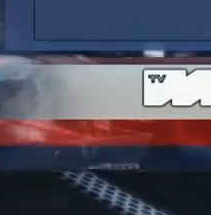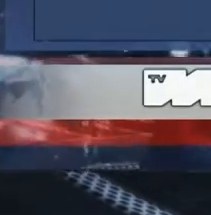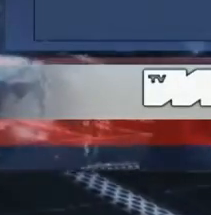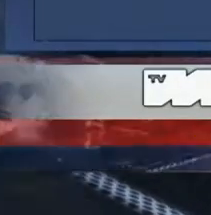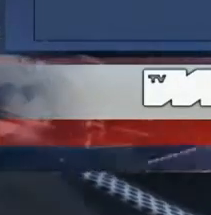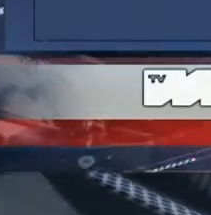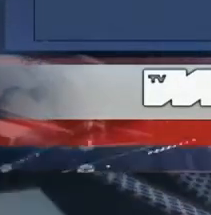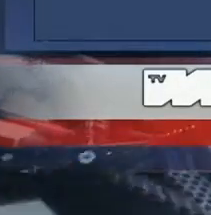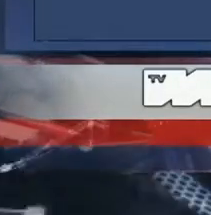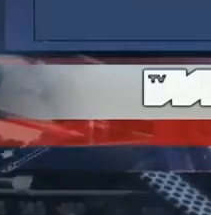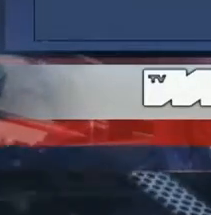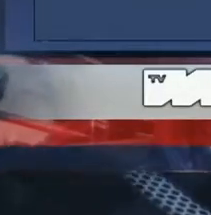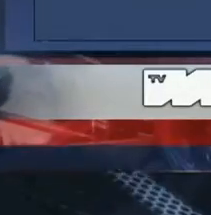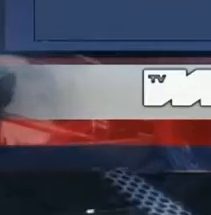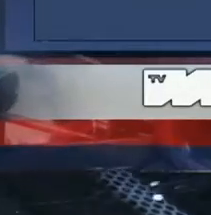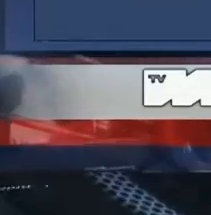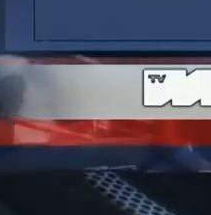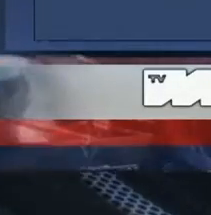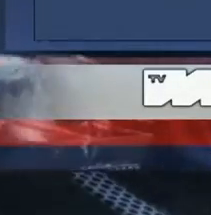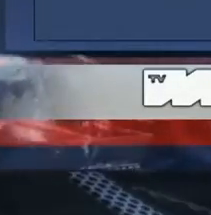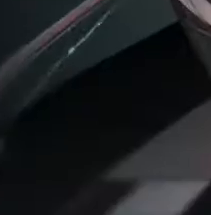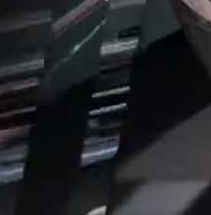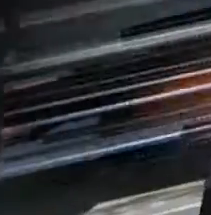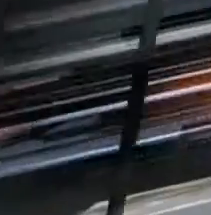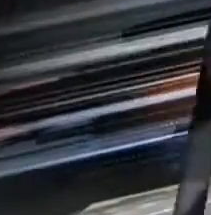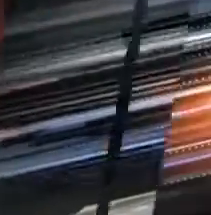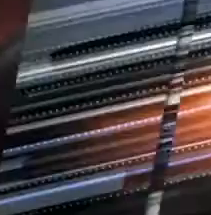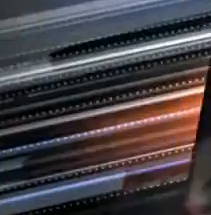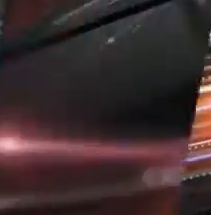sy arivo izay no sitrana teto Madagasikara.